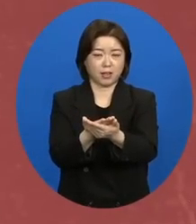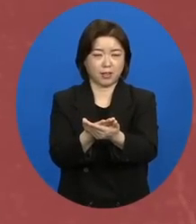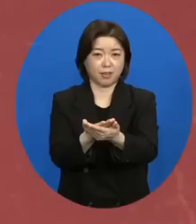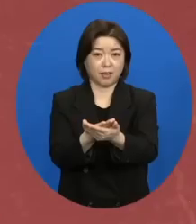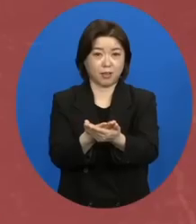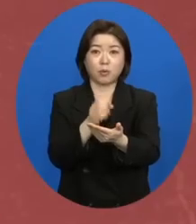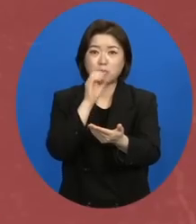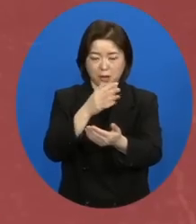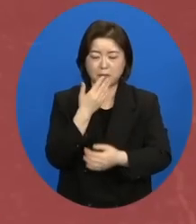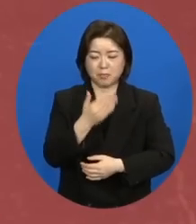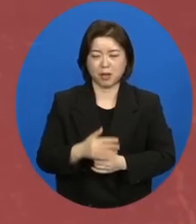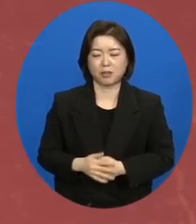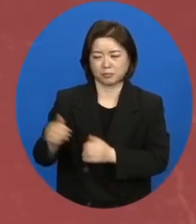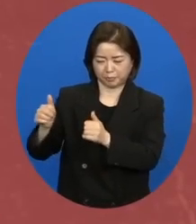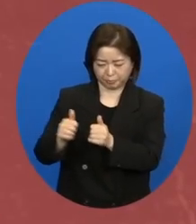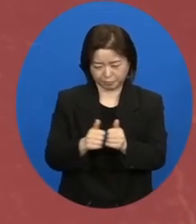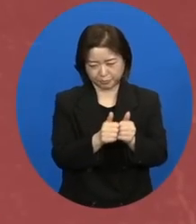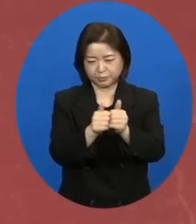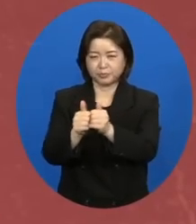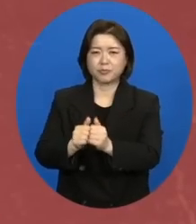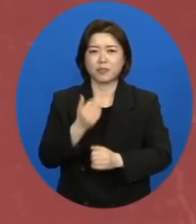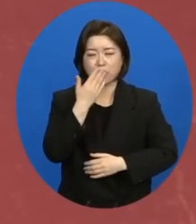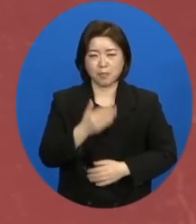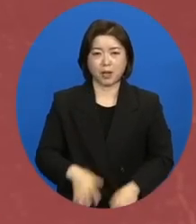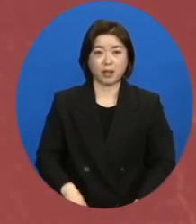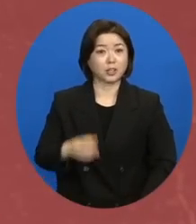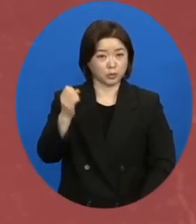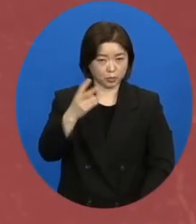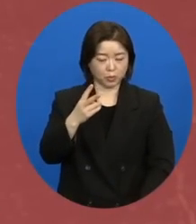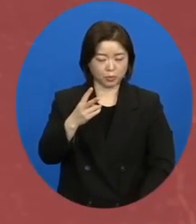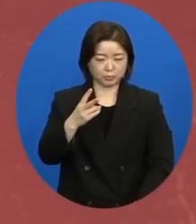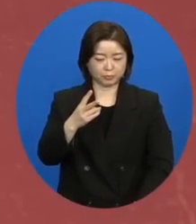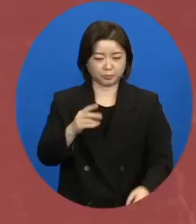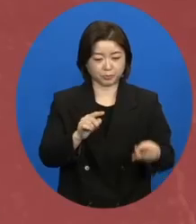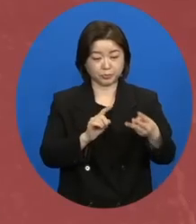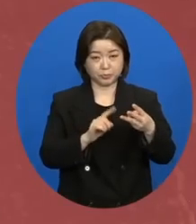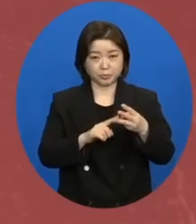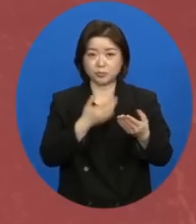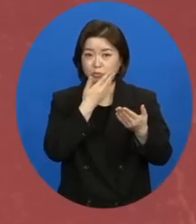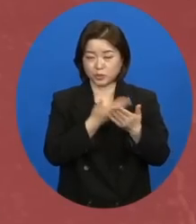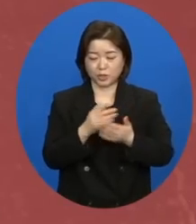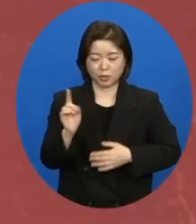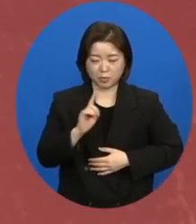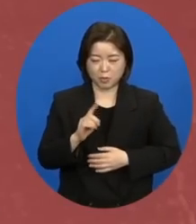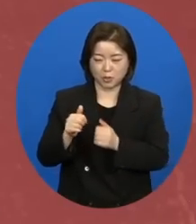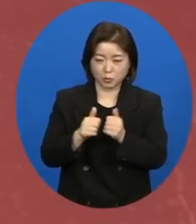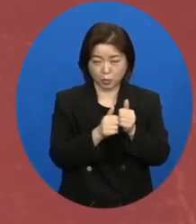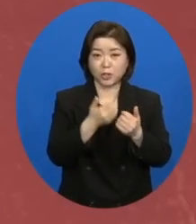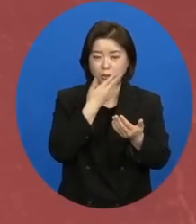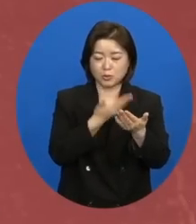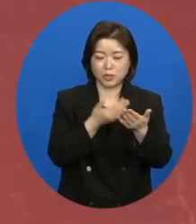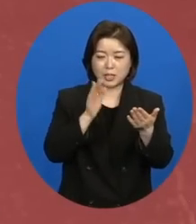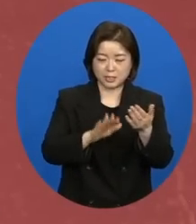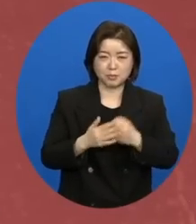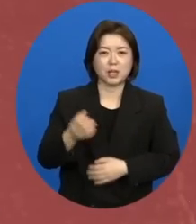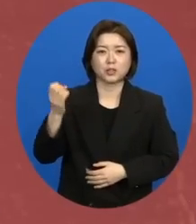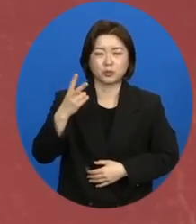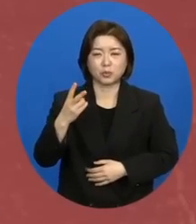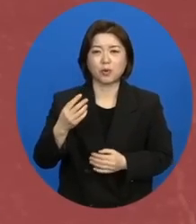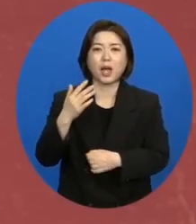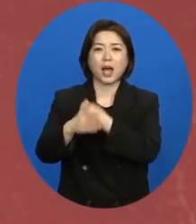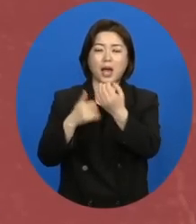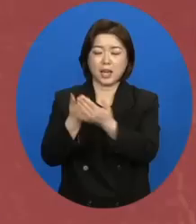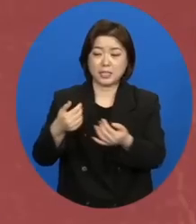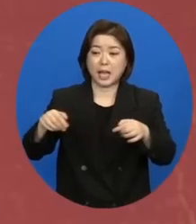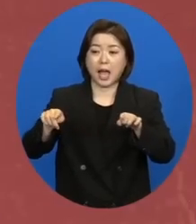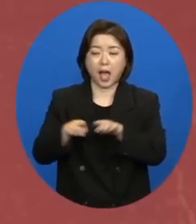돼요. 우리가 동행도 중요하지만 세 번째 중요한 게 뭐냐. 하나님과